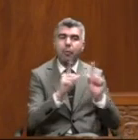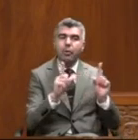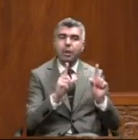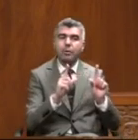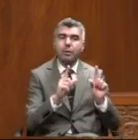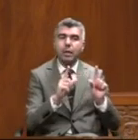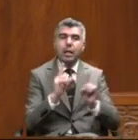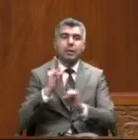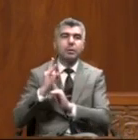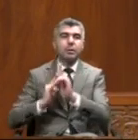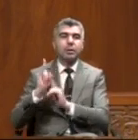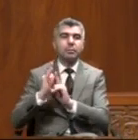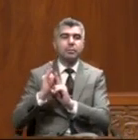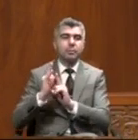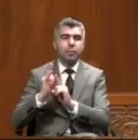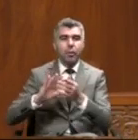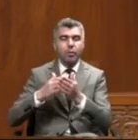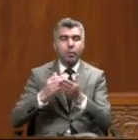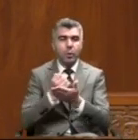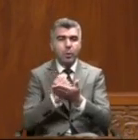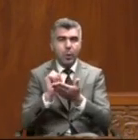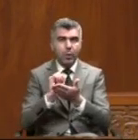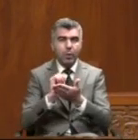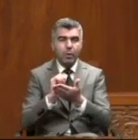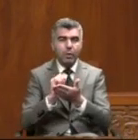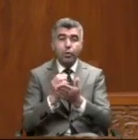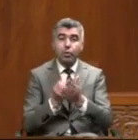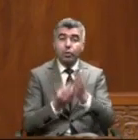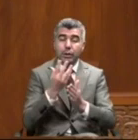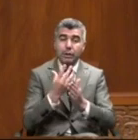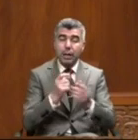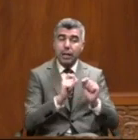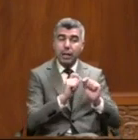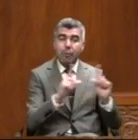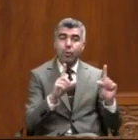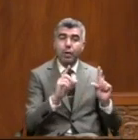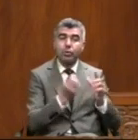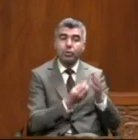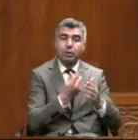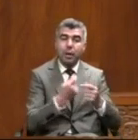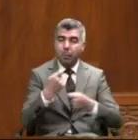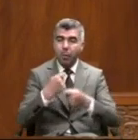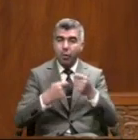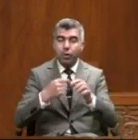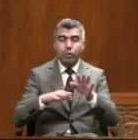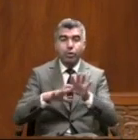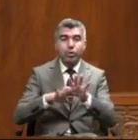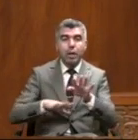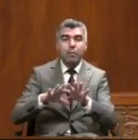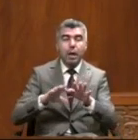تقادم واستنفذ كل مقومات نجاحه الى نموذج اقتصادي واجتماعي